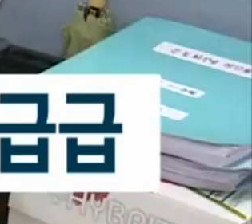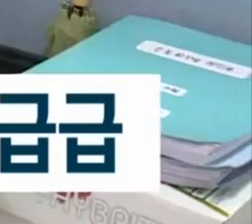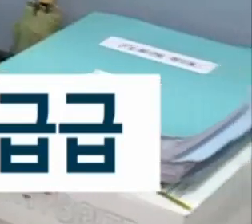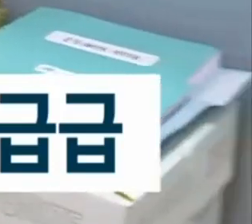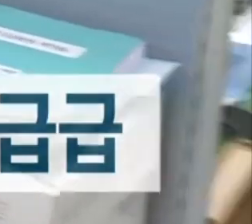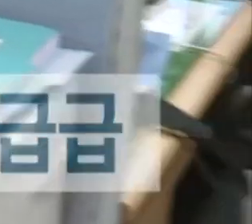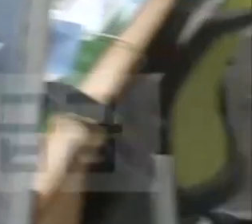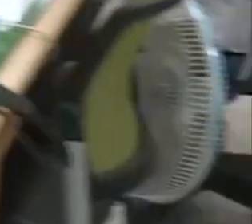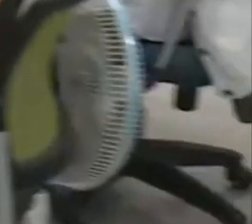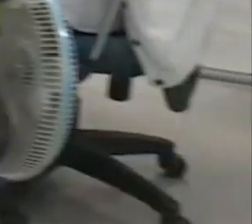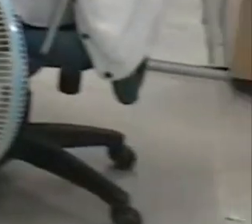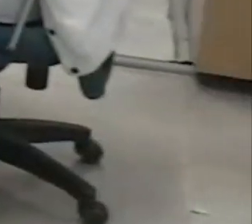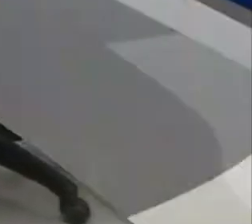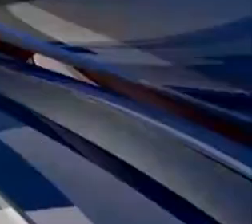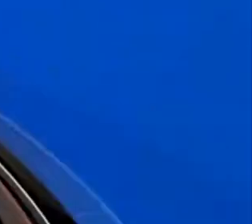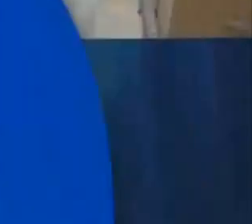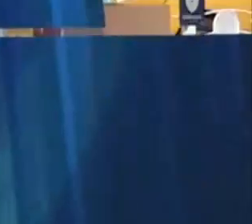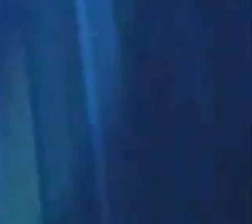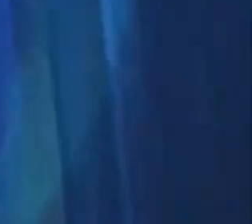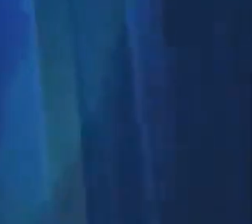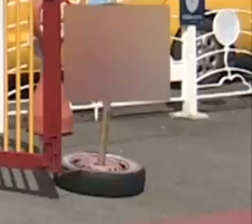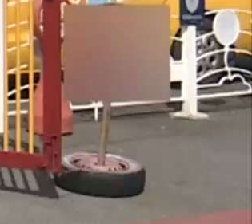지적이 나오고 있습니다.